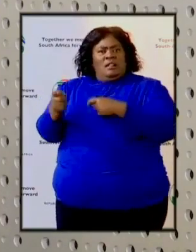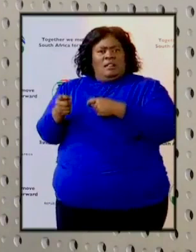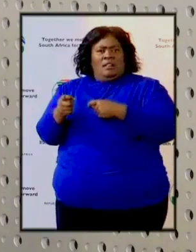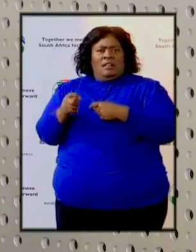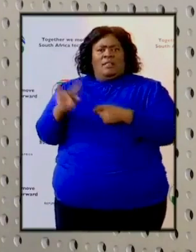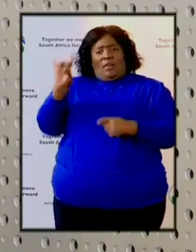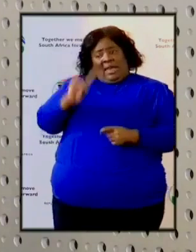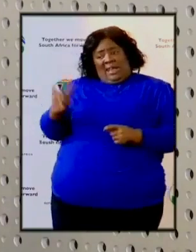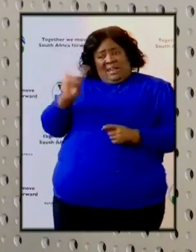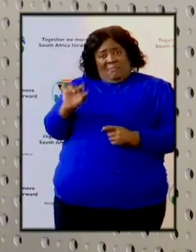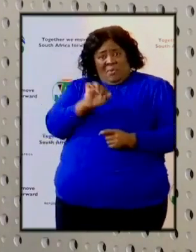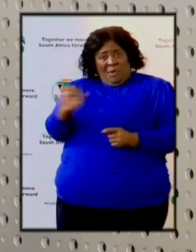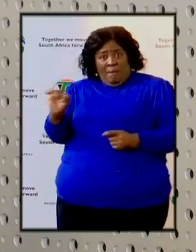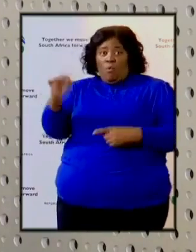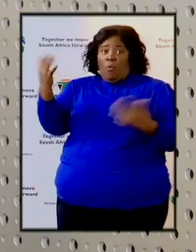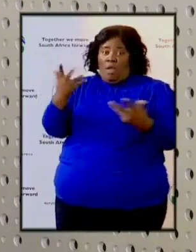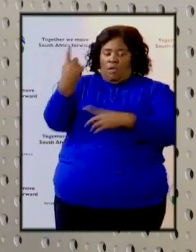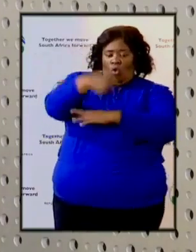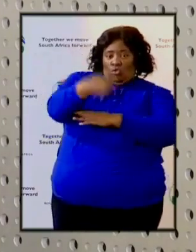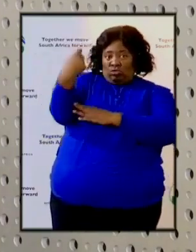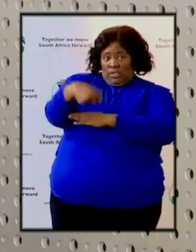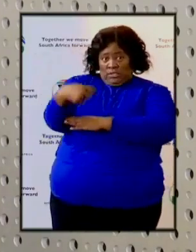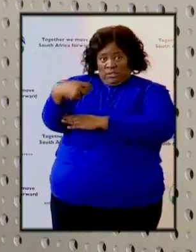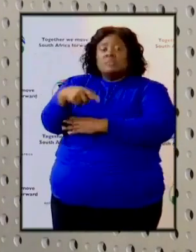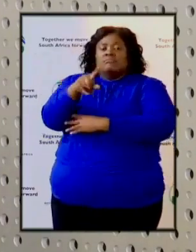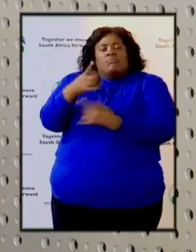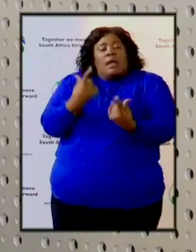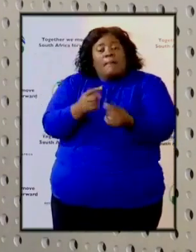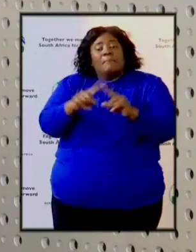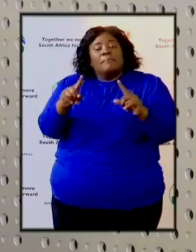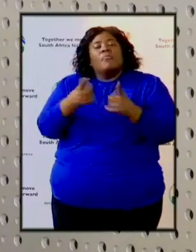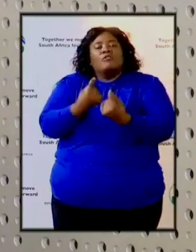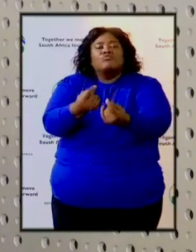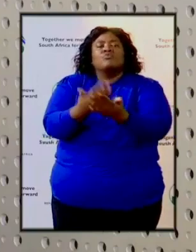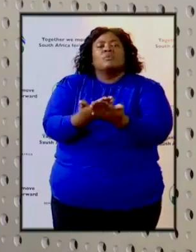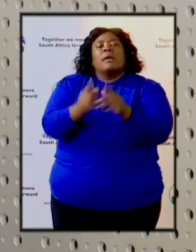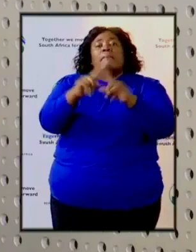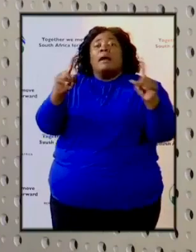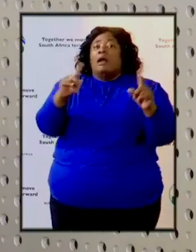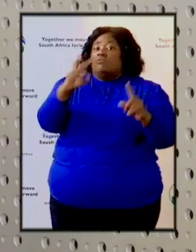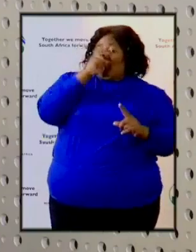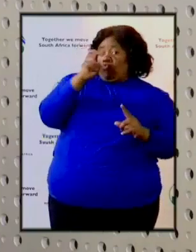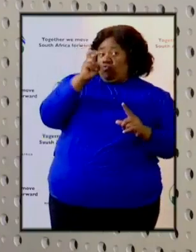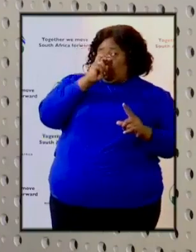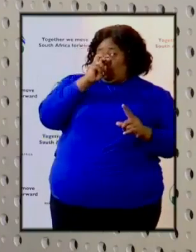izilwane zabo ikakhulukazi kuma auction. Kodwa sizokwenza lokho ngendlela yokuthi si